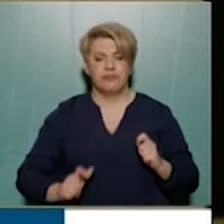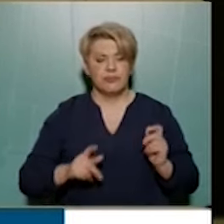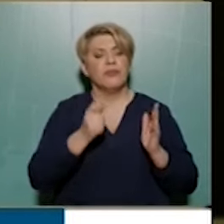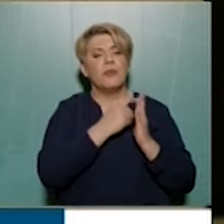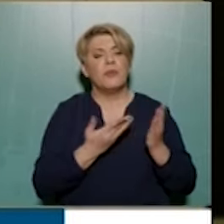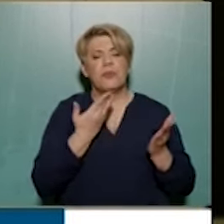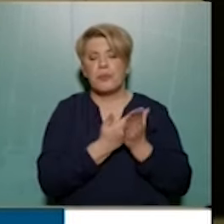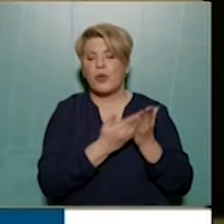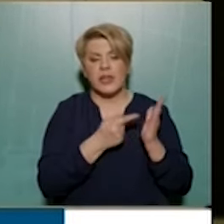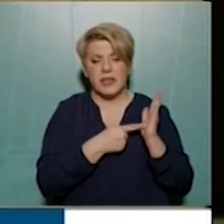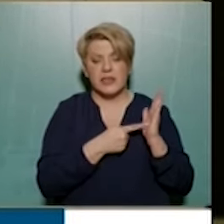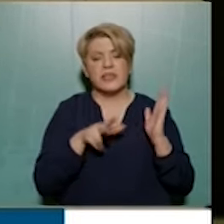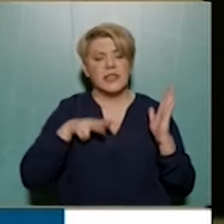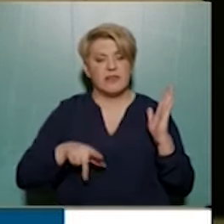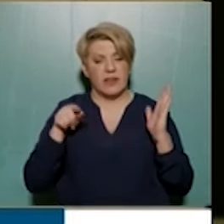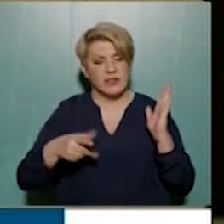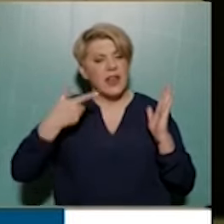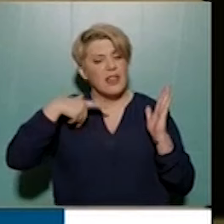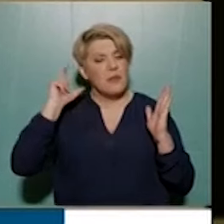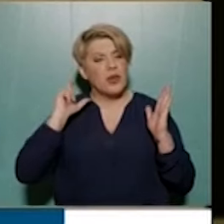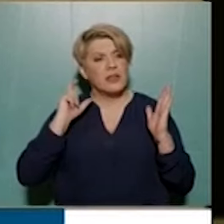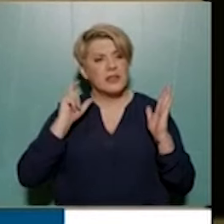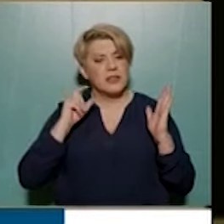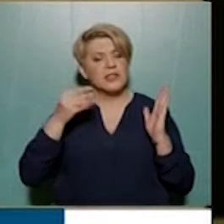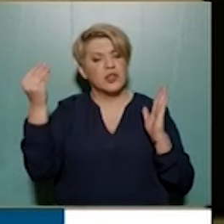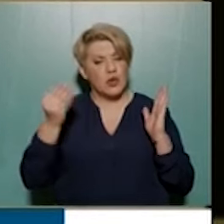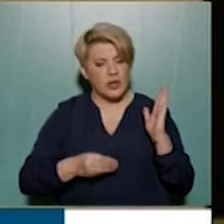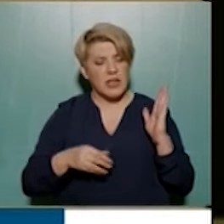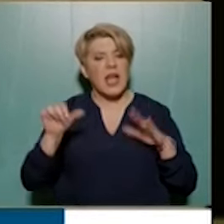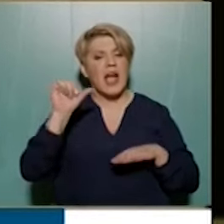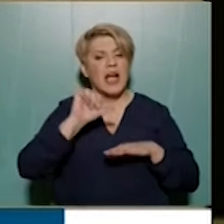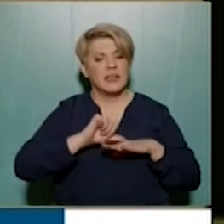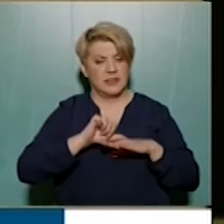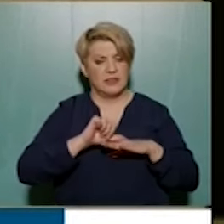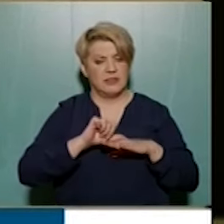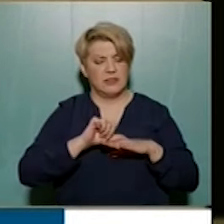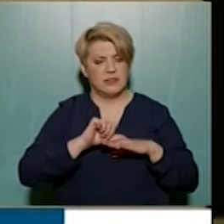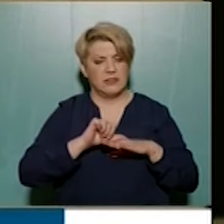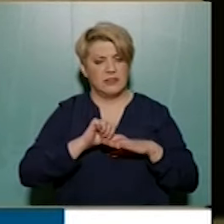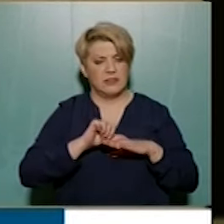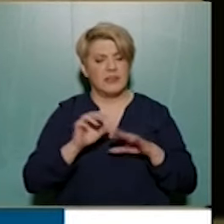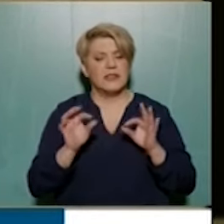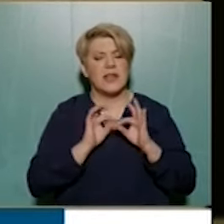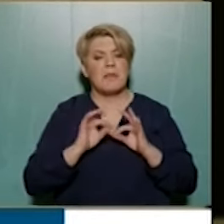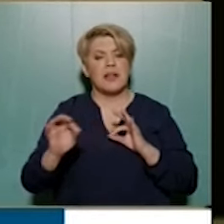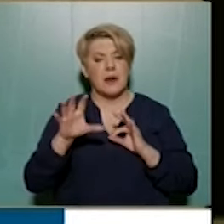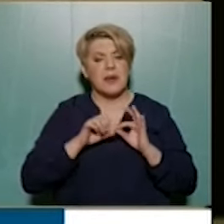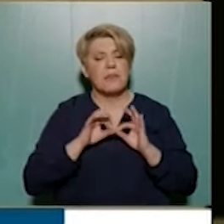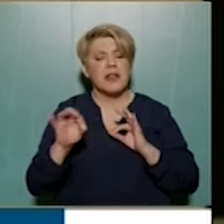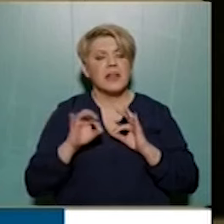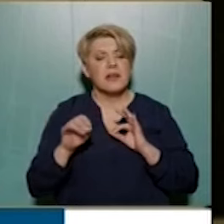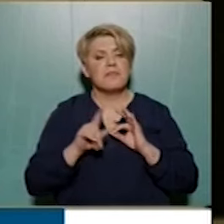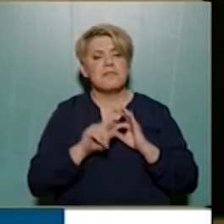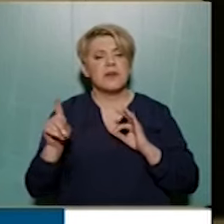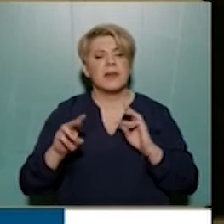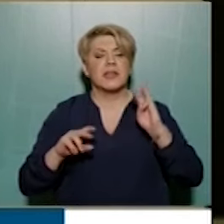που προτρέπει την κυβέρνηση, τη Νέα Δημοκρατία, συνολικά την αστική τάξη, να πάρει τα μέτρα της για να μην